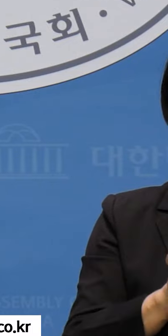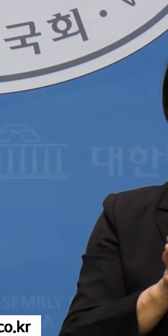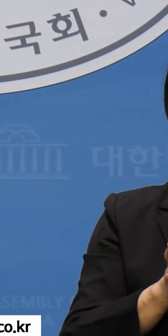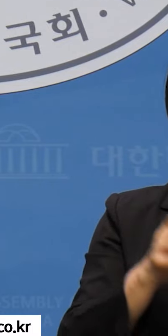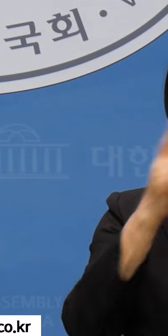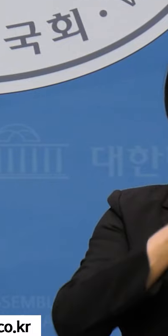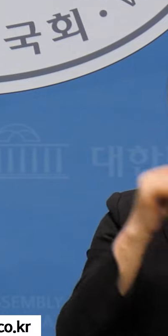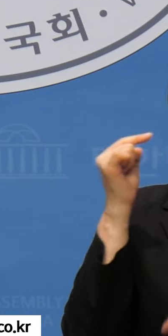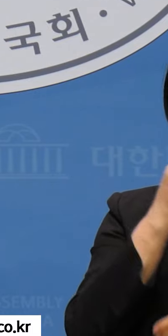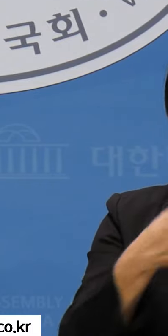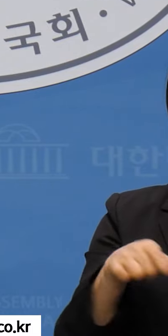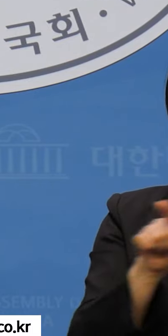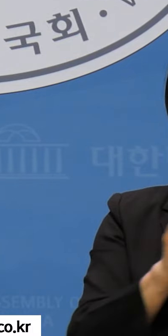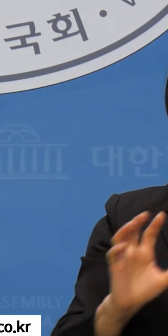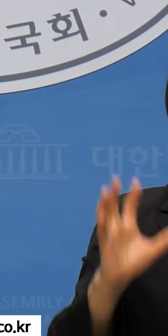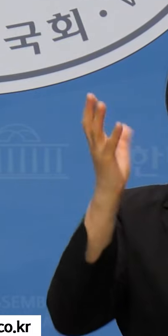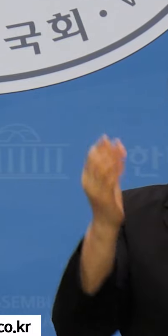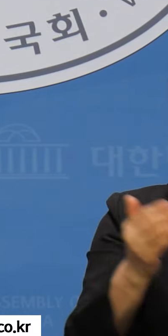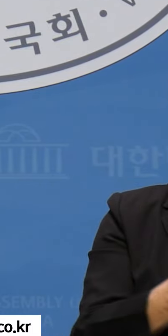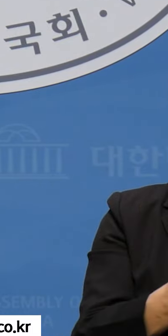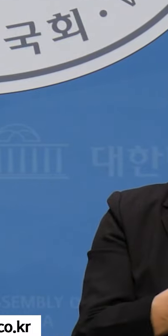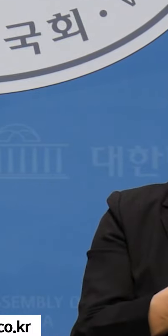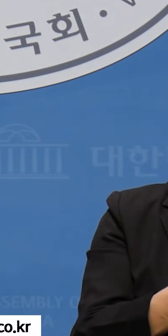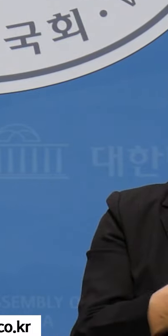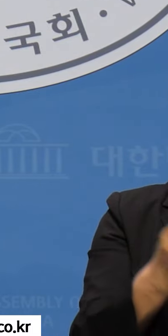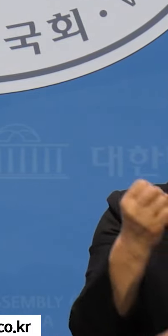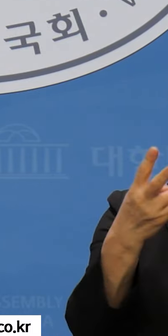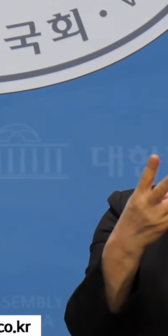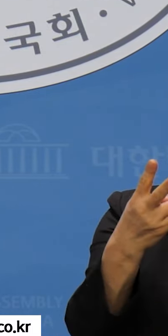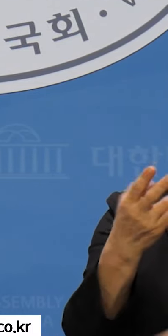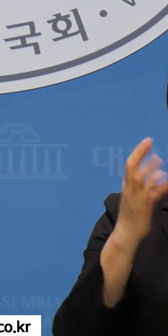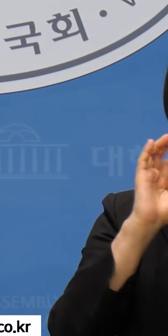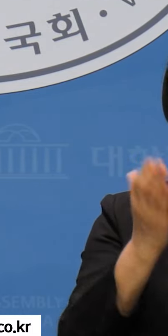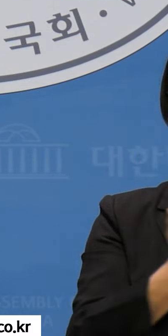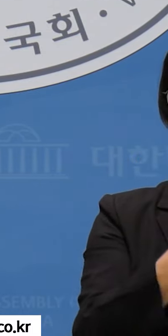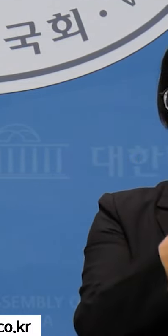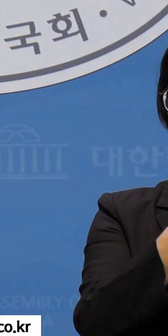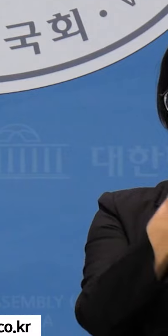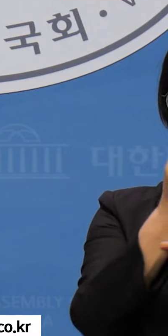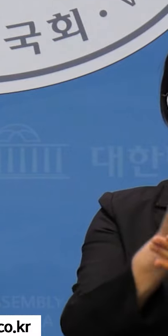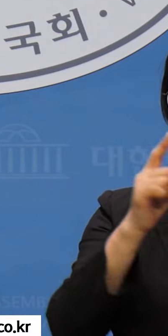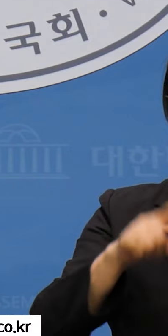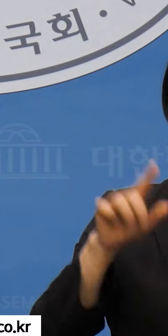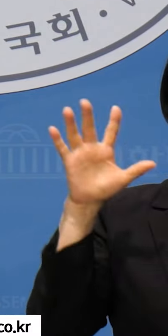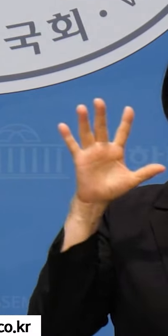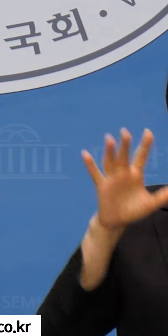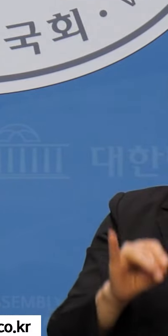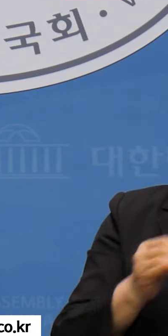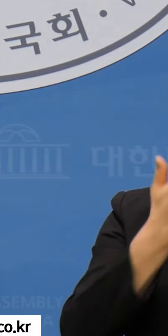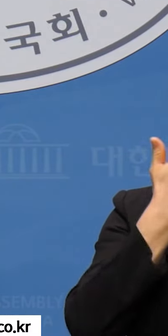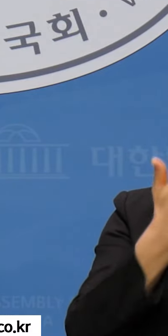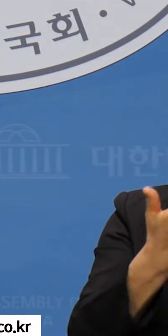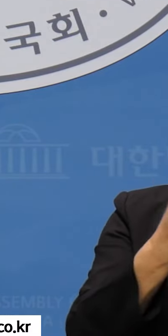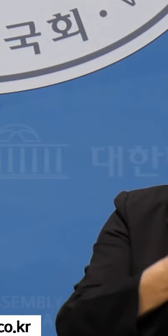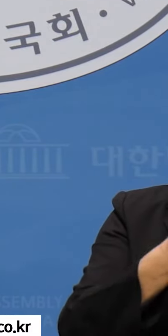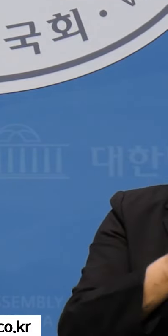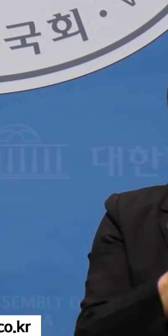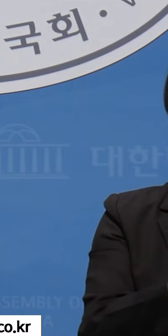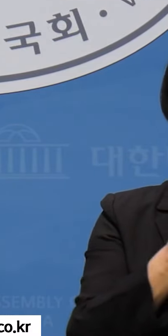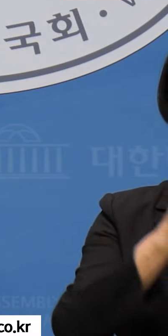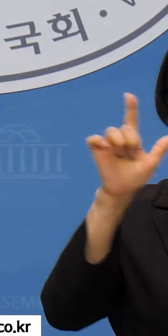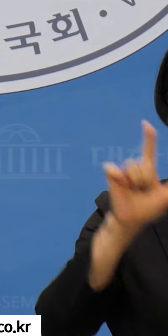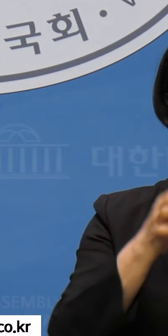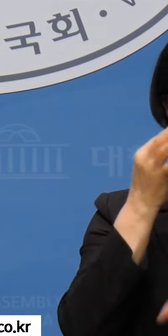이행강화 법안을 의결했습니다. 아울러 양육비 대지급 제도에 대한 공감대까지 형성하며 협치의